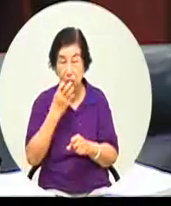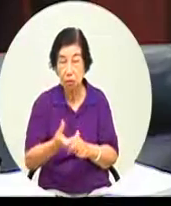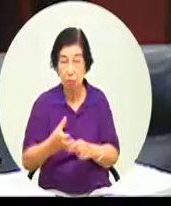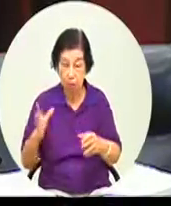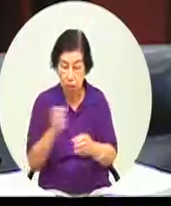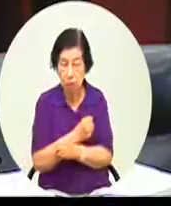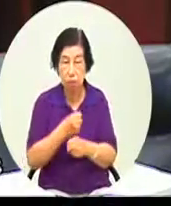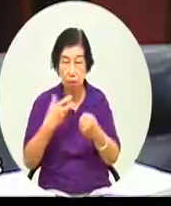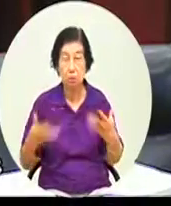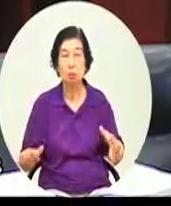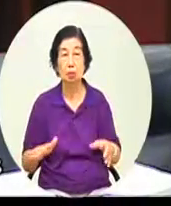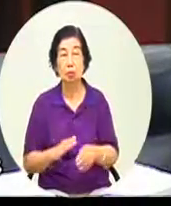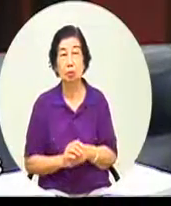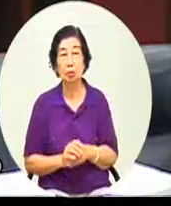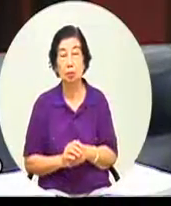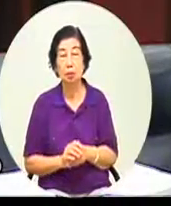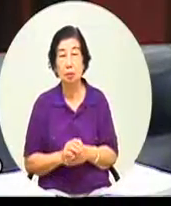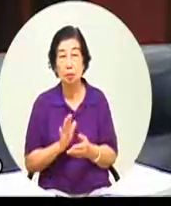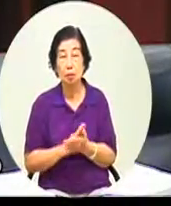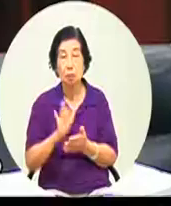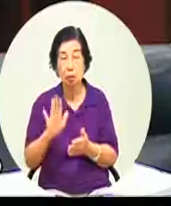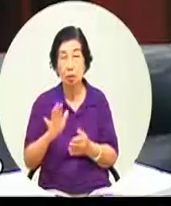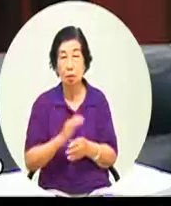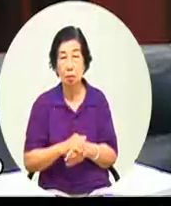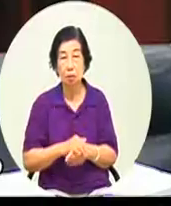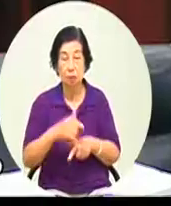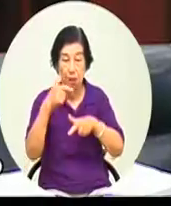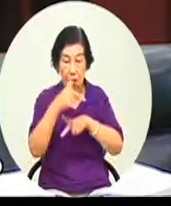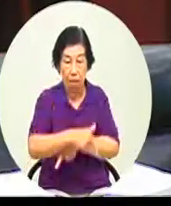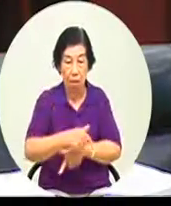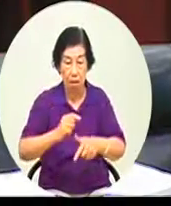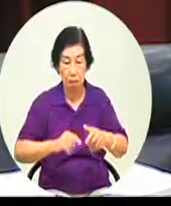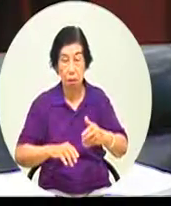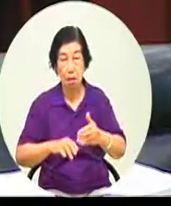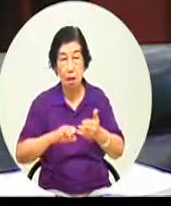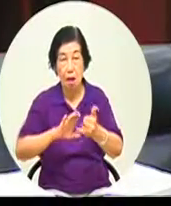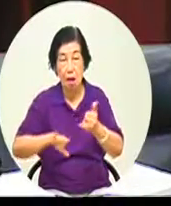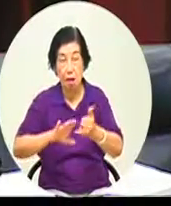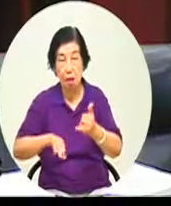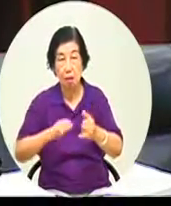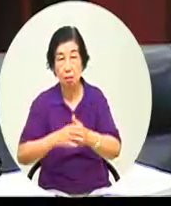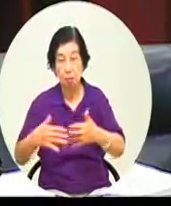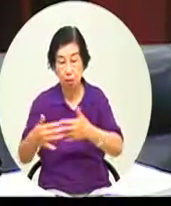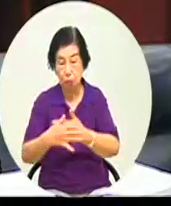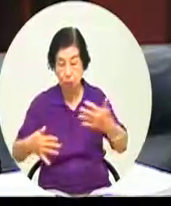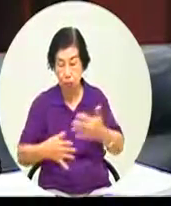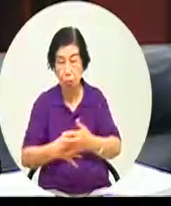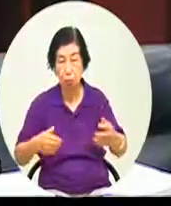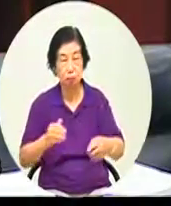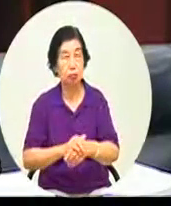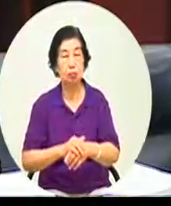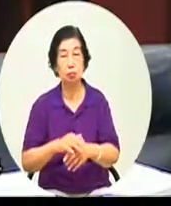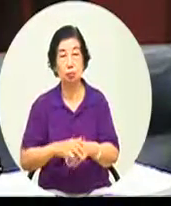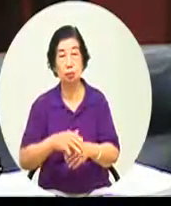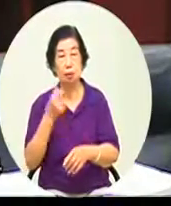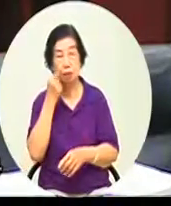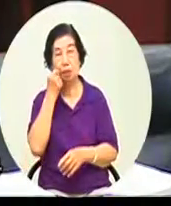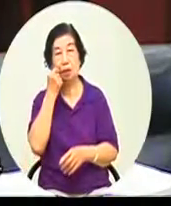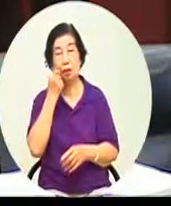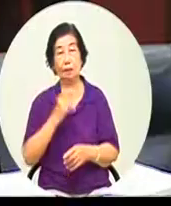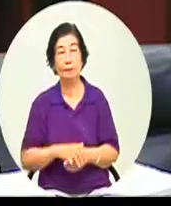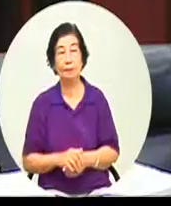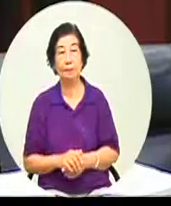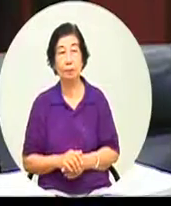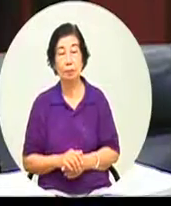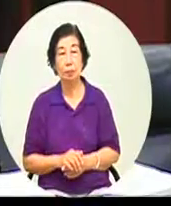快通的呗，南横啊流通嘛是公斤的啦，死沉沉的，但是终究